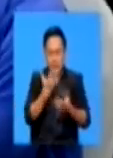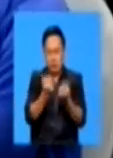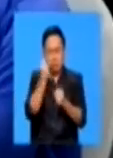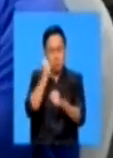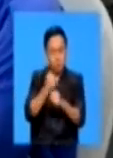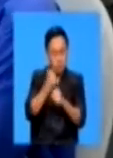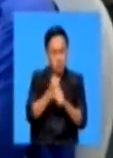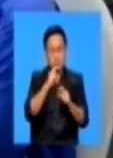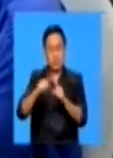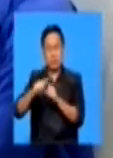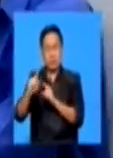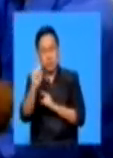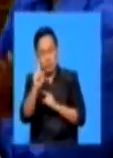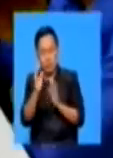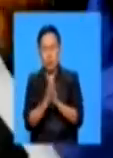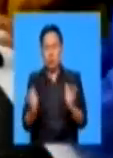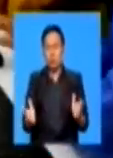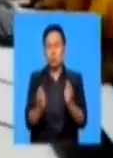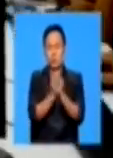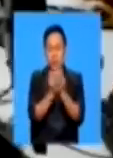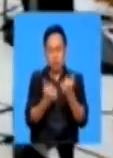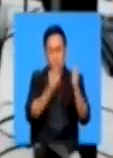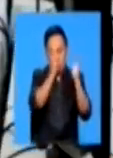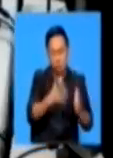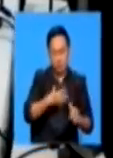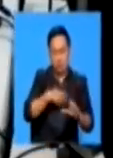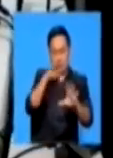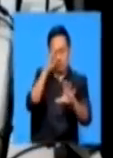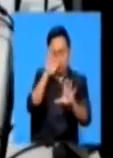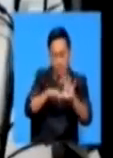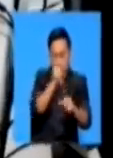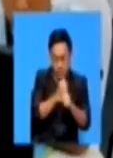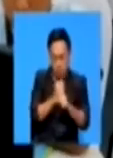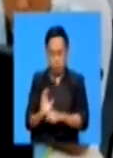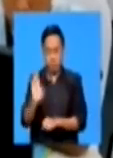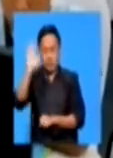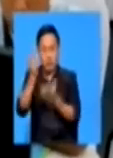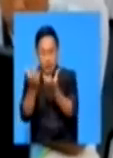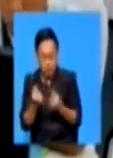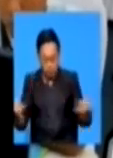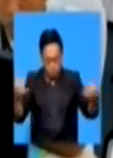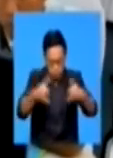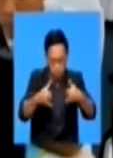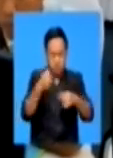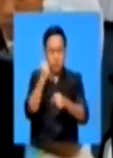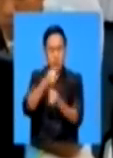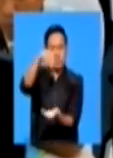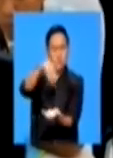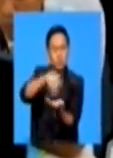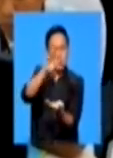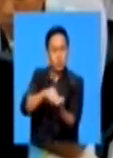ผู้ต้องการแรงงานกับตัวแรงงานเองนะจะต้องเจอกันนะไม่งั้นก็บริษัทต่างๆบางทีบ